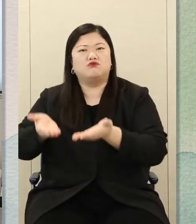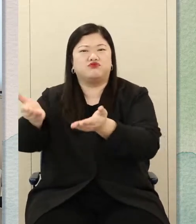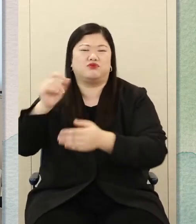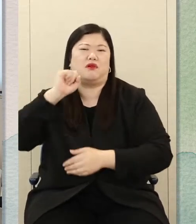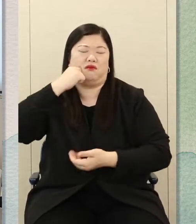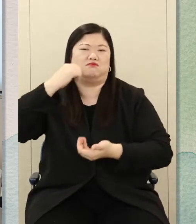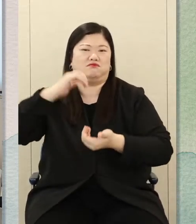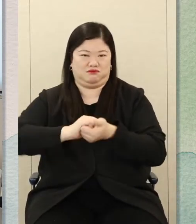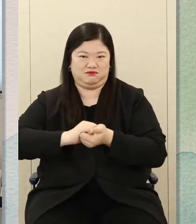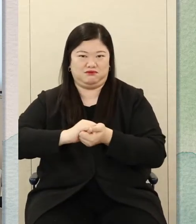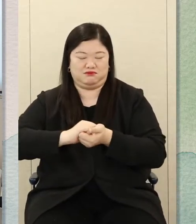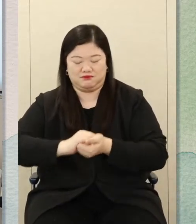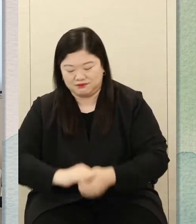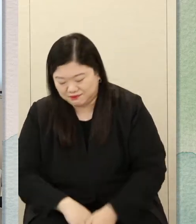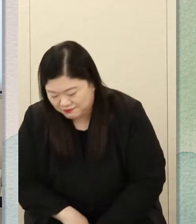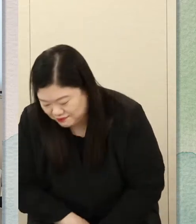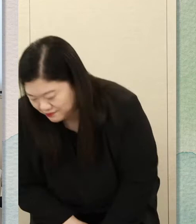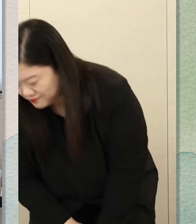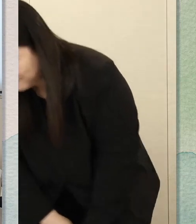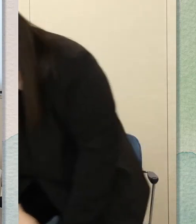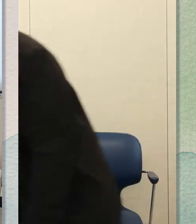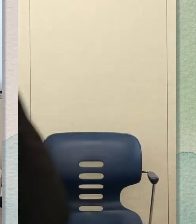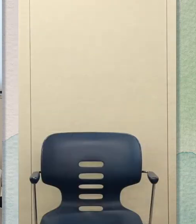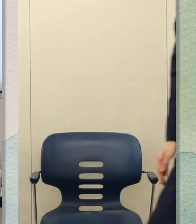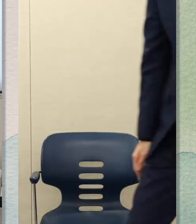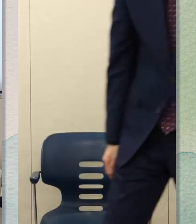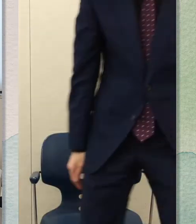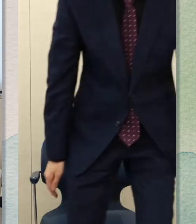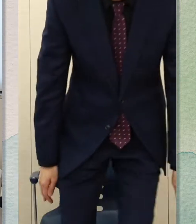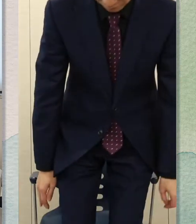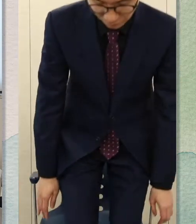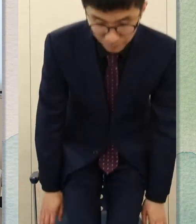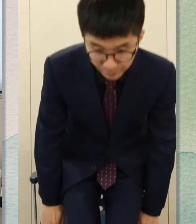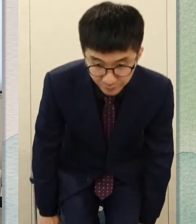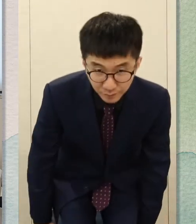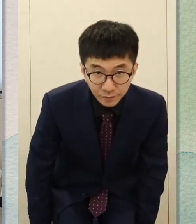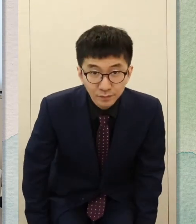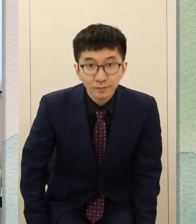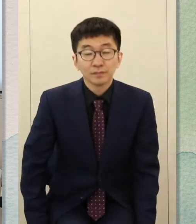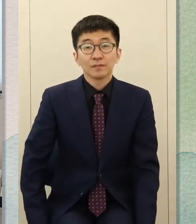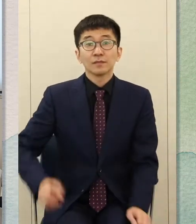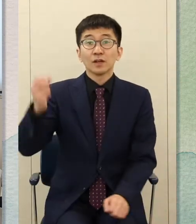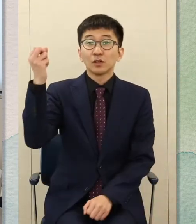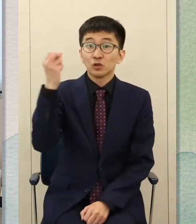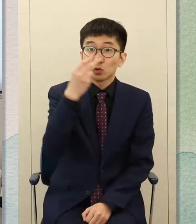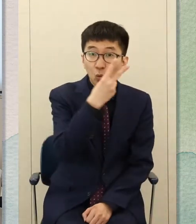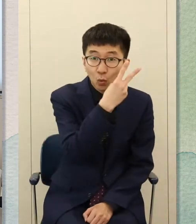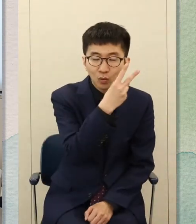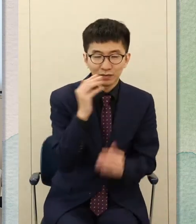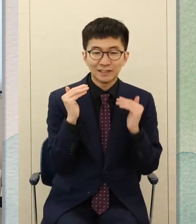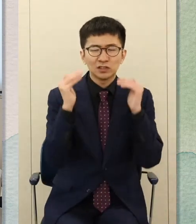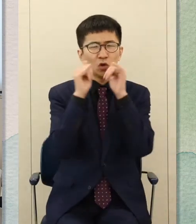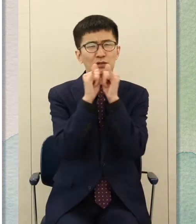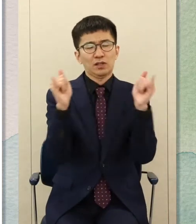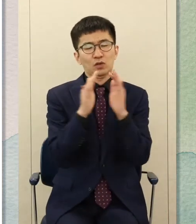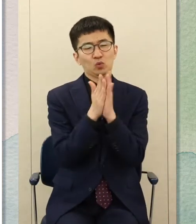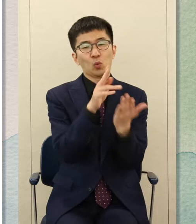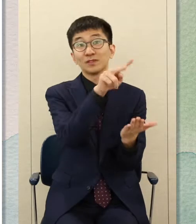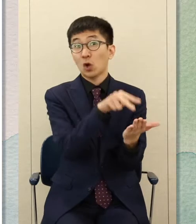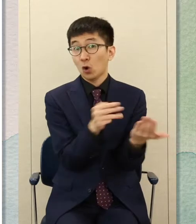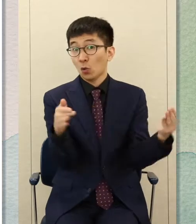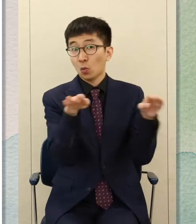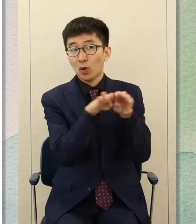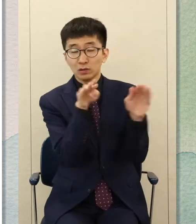저희가 알게 된 거죠. 그리고 동시에 또 어떤 게 있냐면 성인의 도서관 이용률 이걸